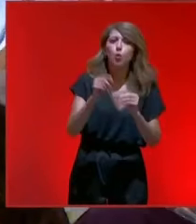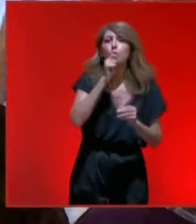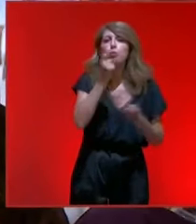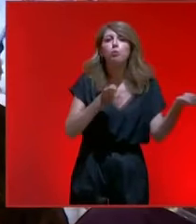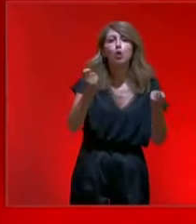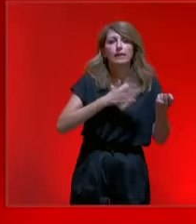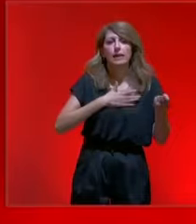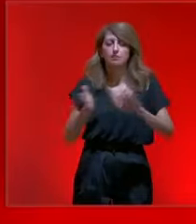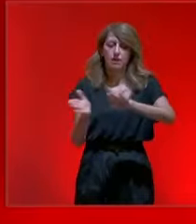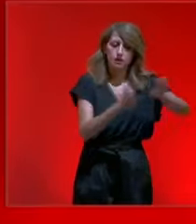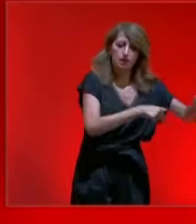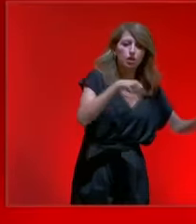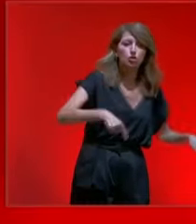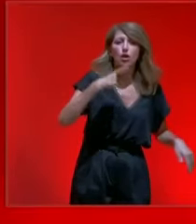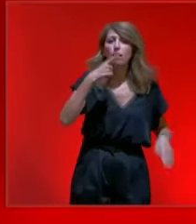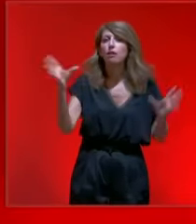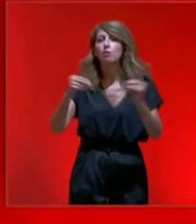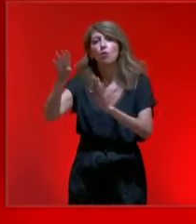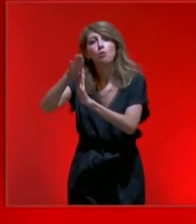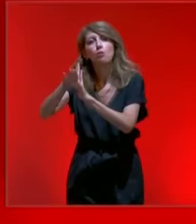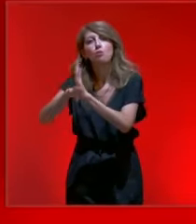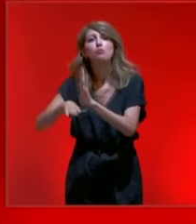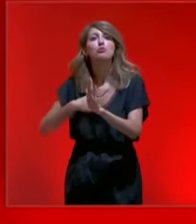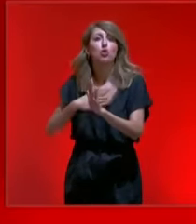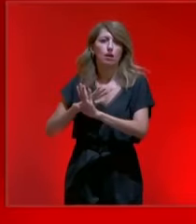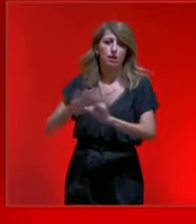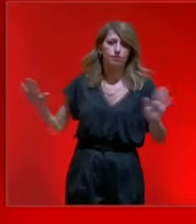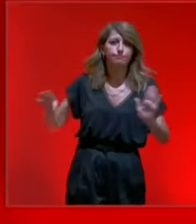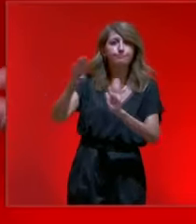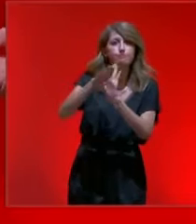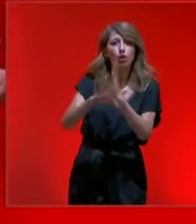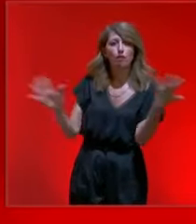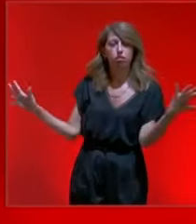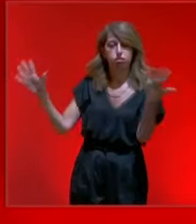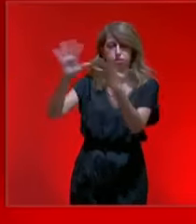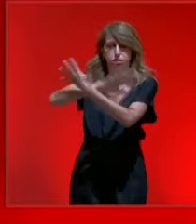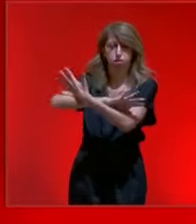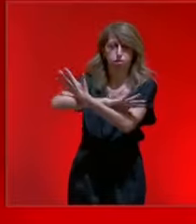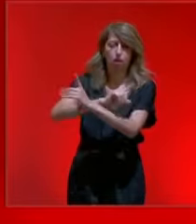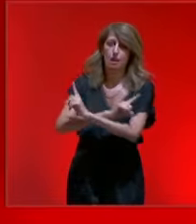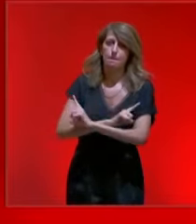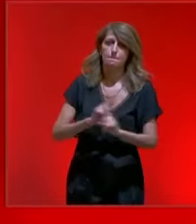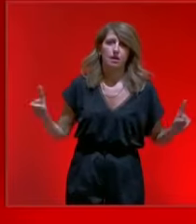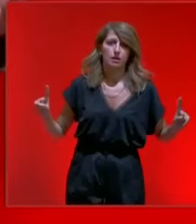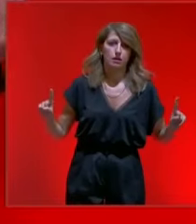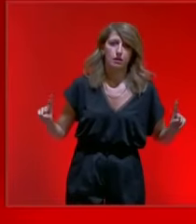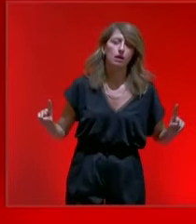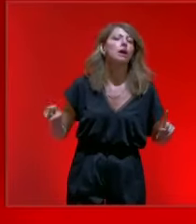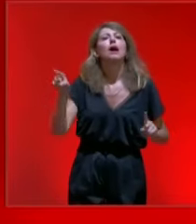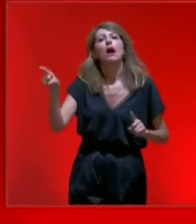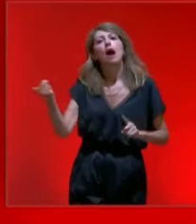είναι να αποκλείσουμε κάθε περιθώριο για την προγραμματική μας απονεύρωση. Αυτό είναι ένα εναλλακτικό σχέδιο των αντιπάλων